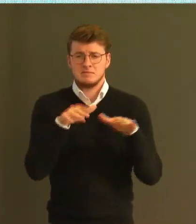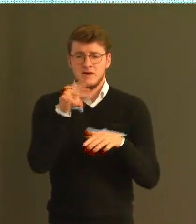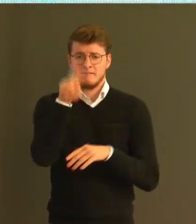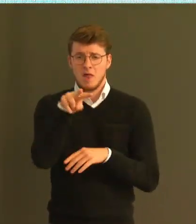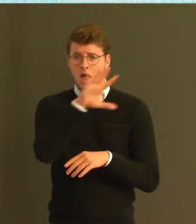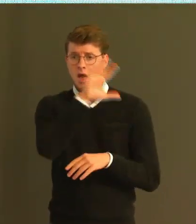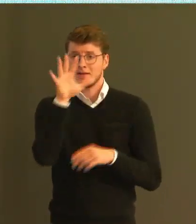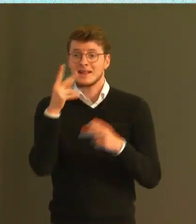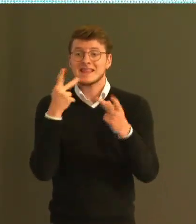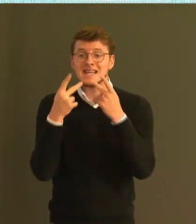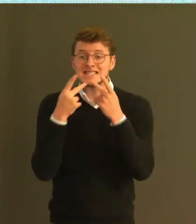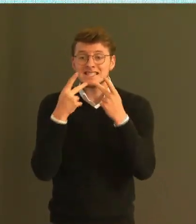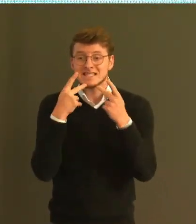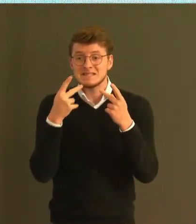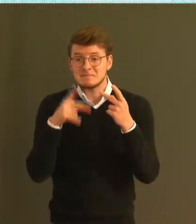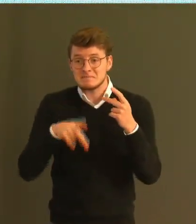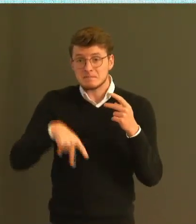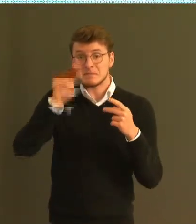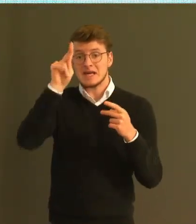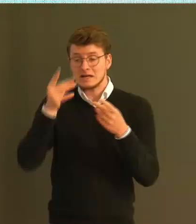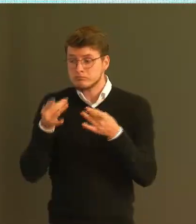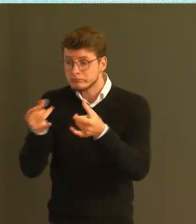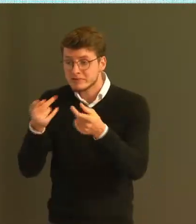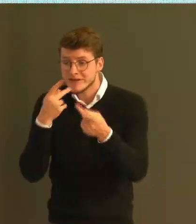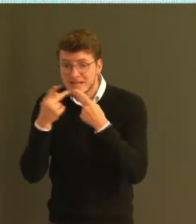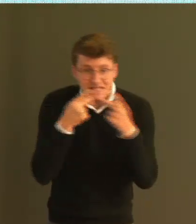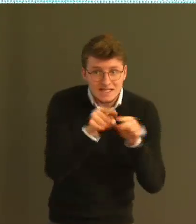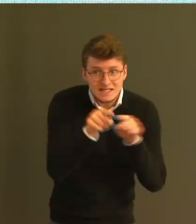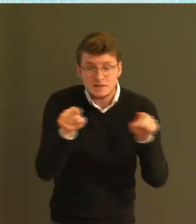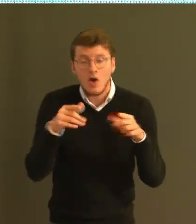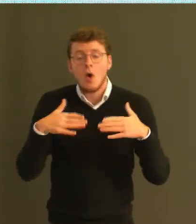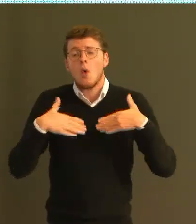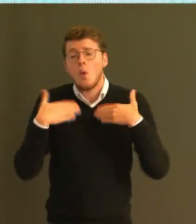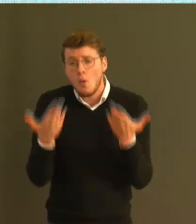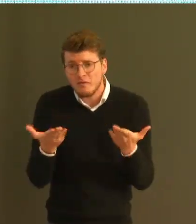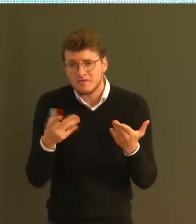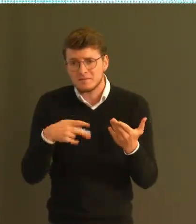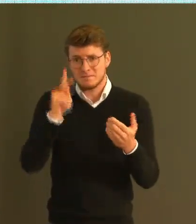aux missiles classique moment